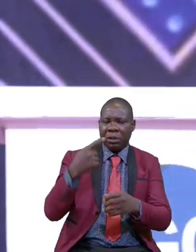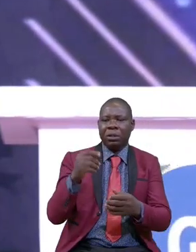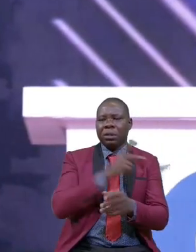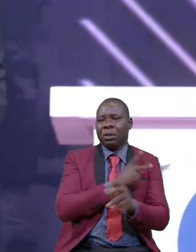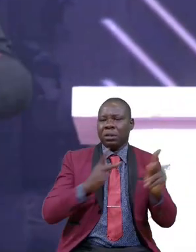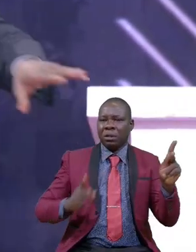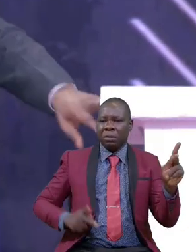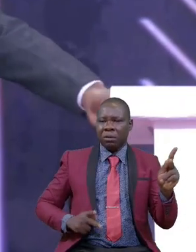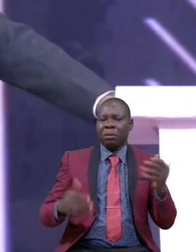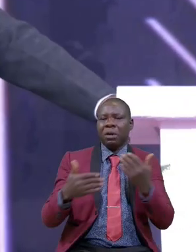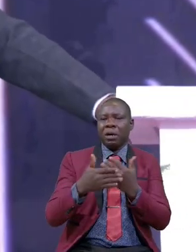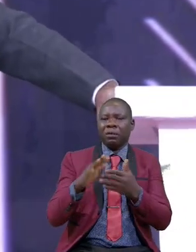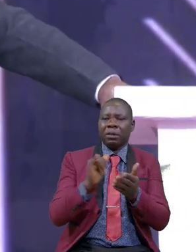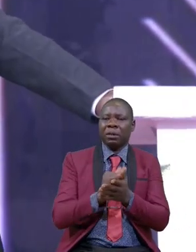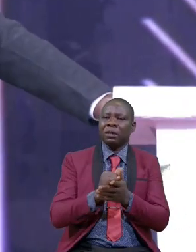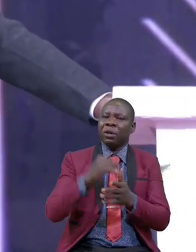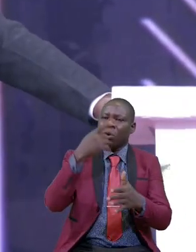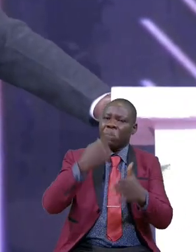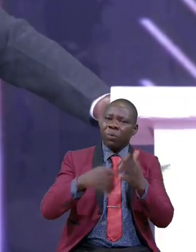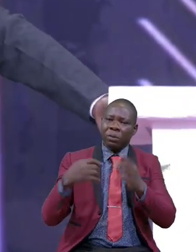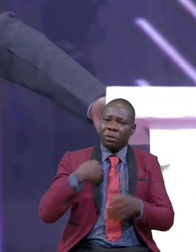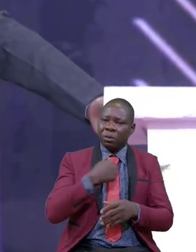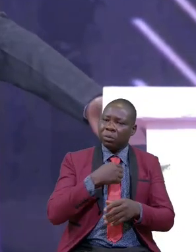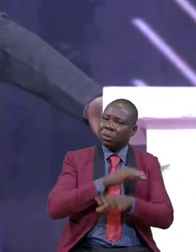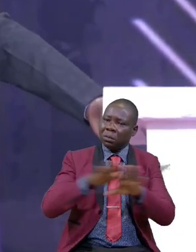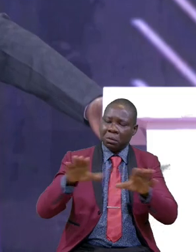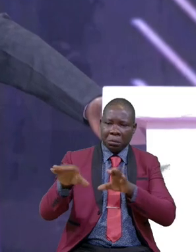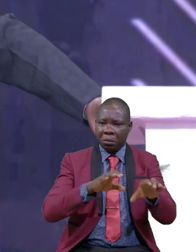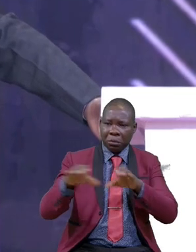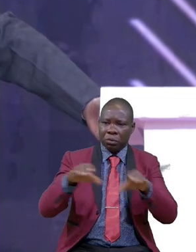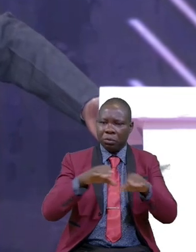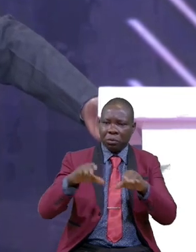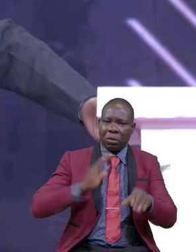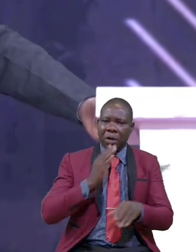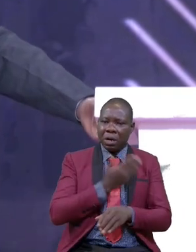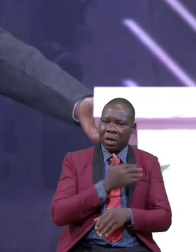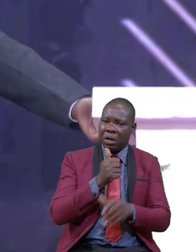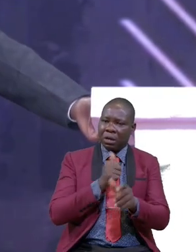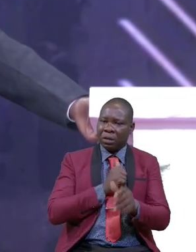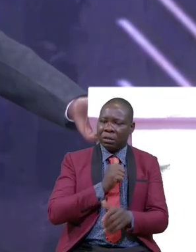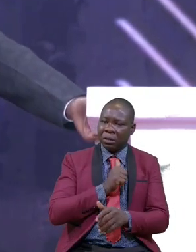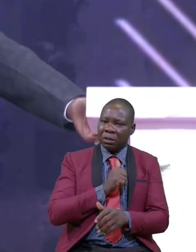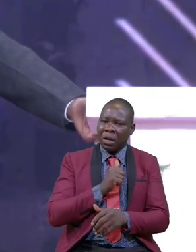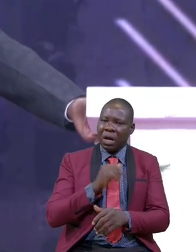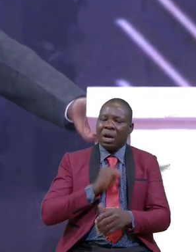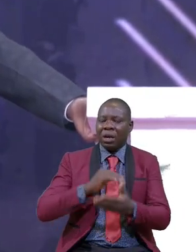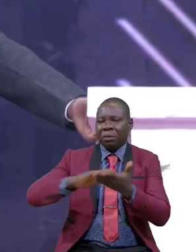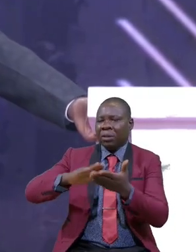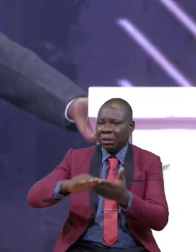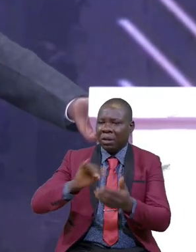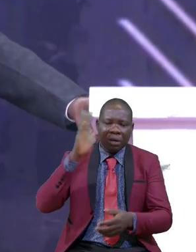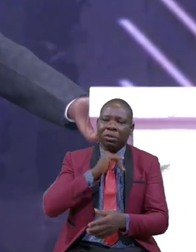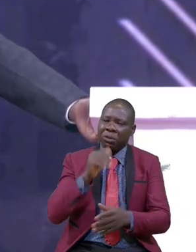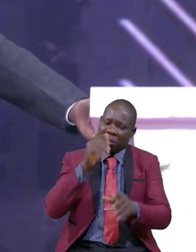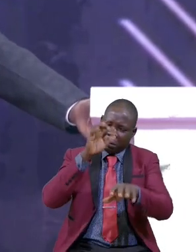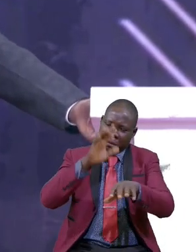What we didn't do by ourselves, I pardon you. Je te pardonne. I will not touch you. Mais il ne veut pas te toucher. Salomon vient